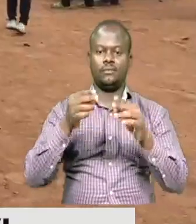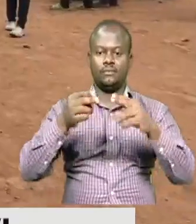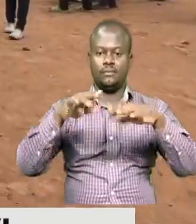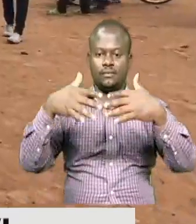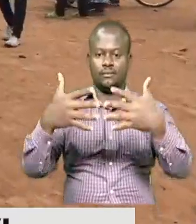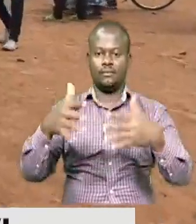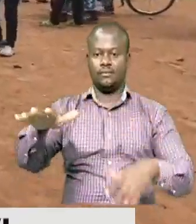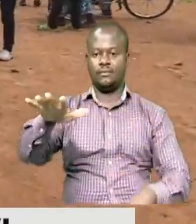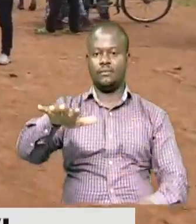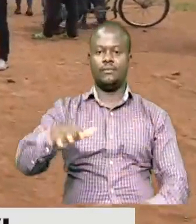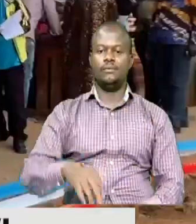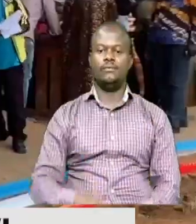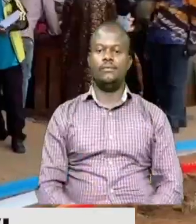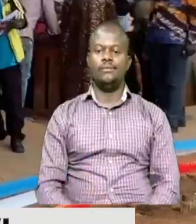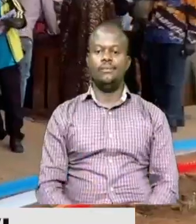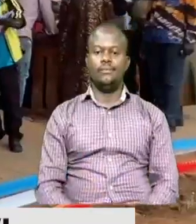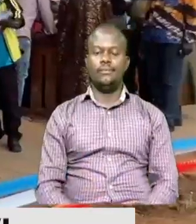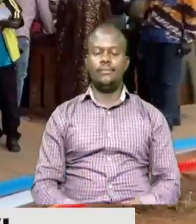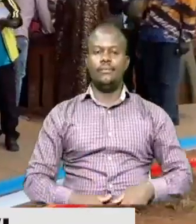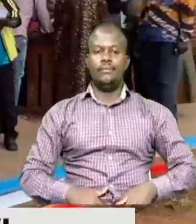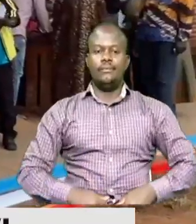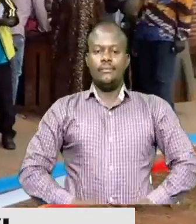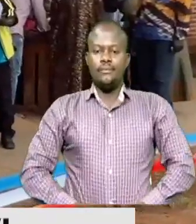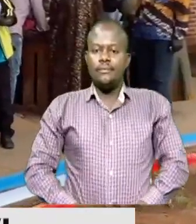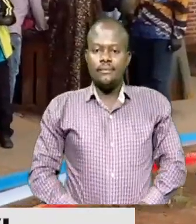aho ngaho i Rusizi.